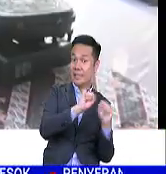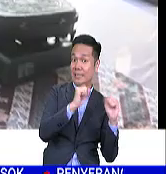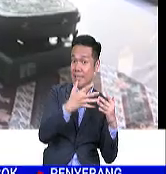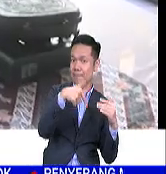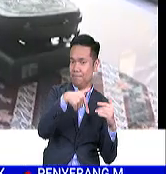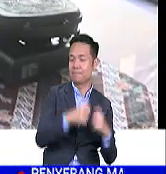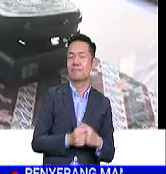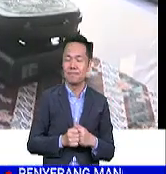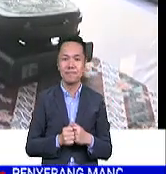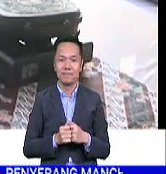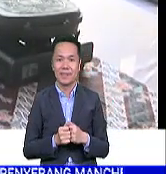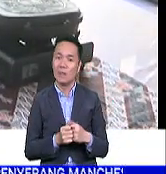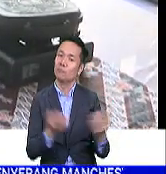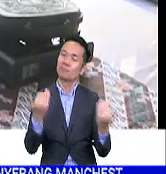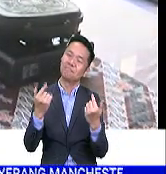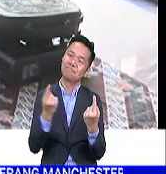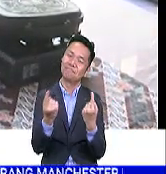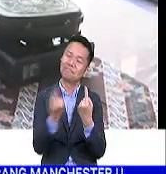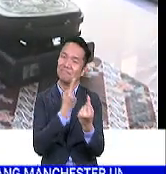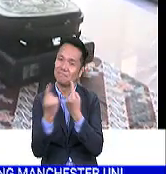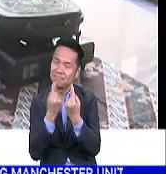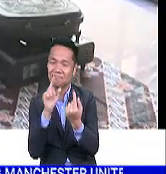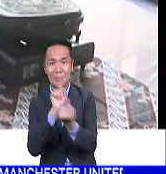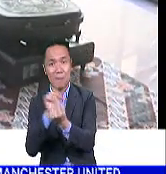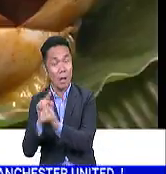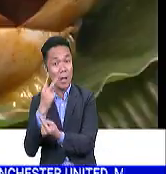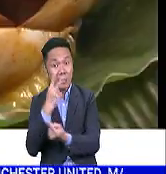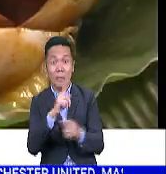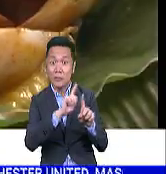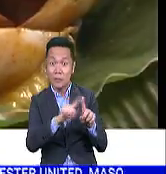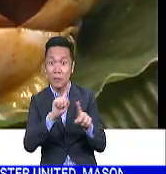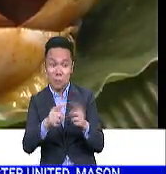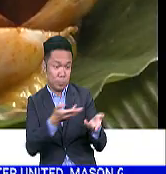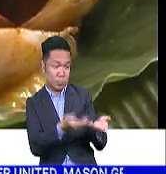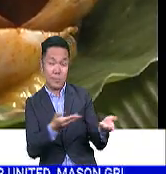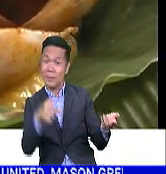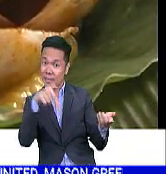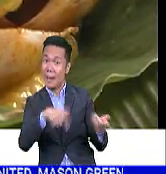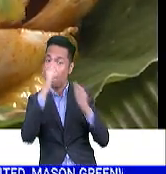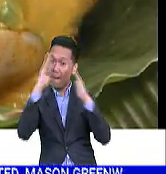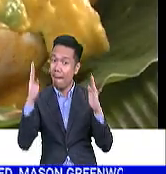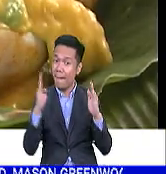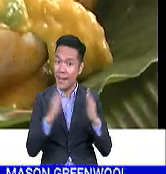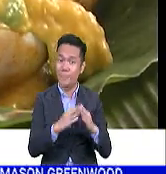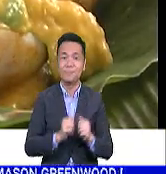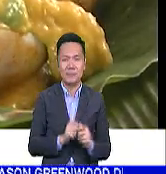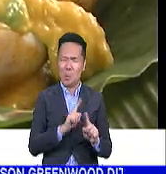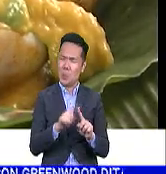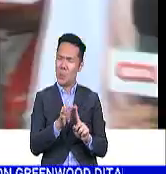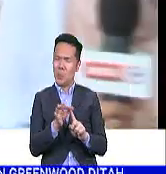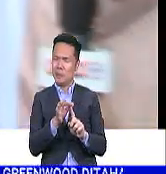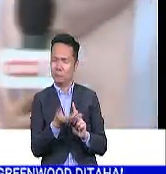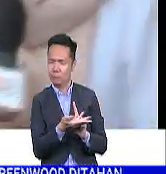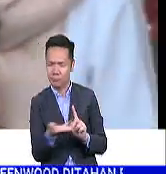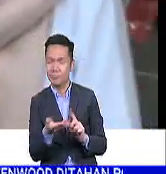ini untuk bersama-sama beramah mesra dan juga mengenali produk-produk daripada negeri Pahang khususnya. Baik, terima kasih Puan